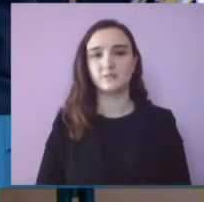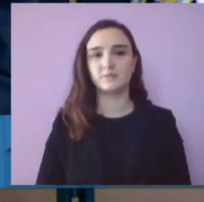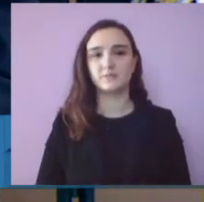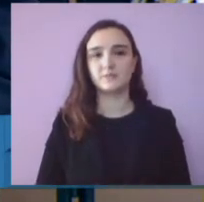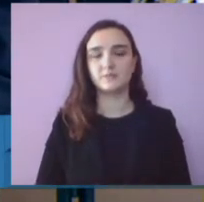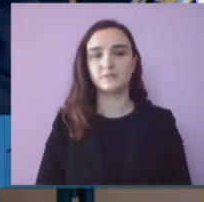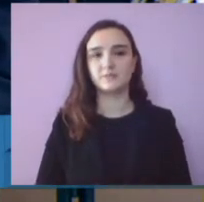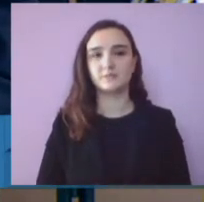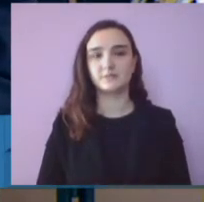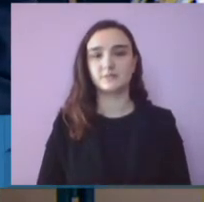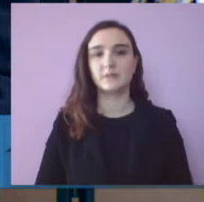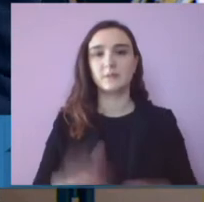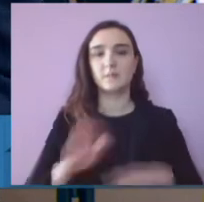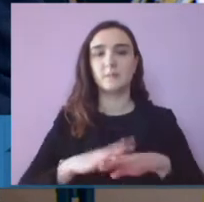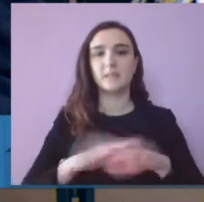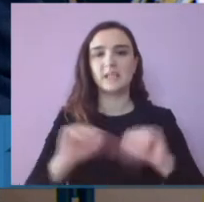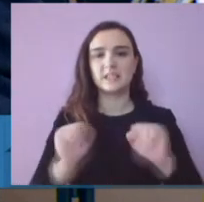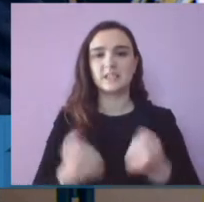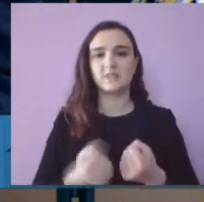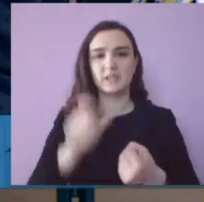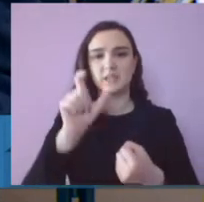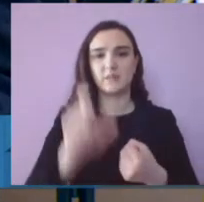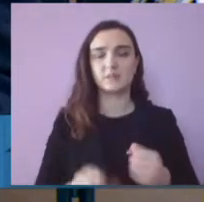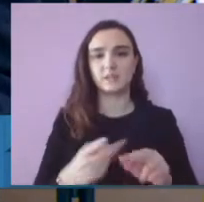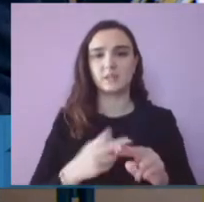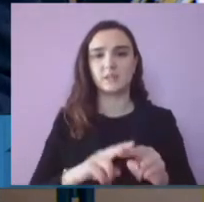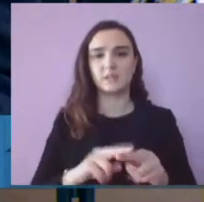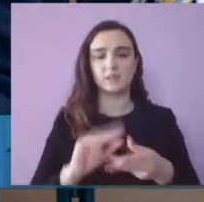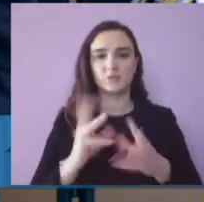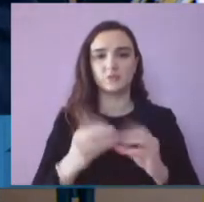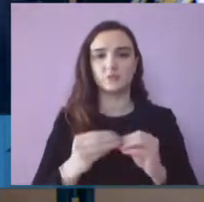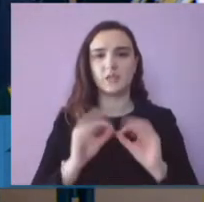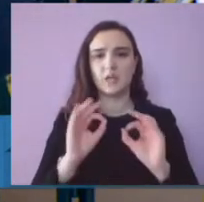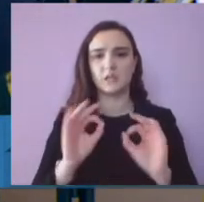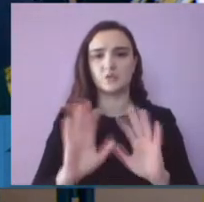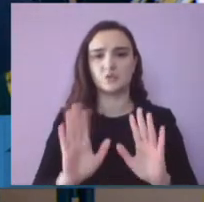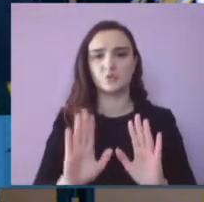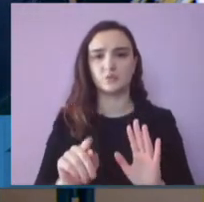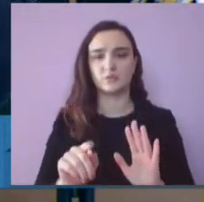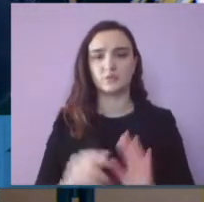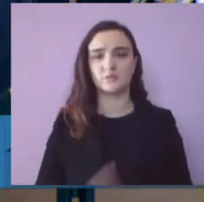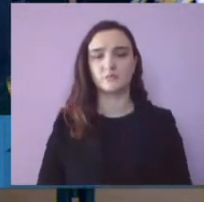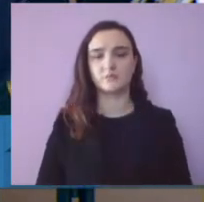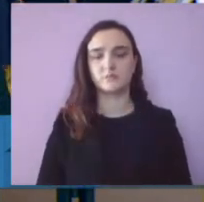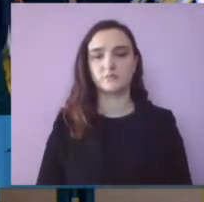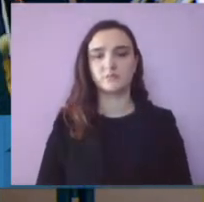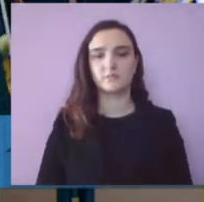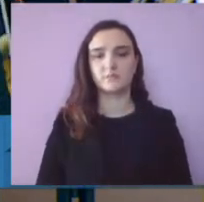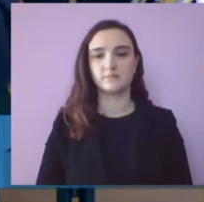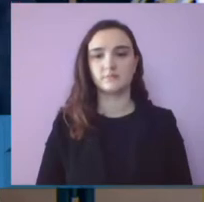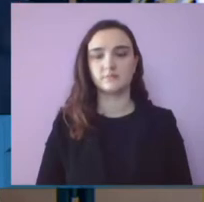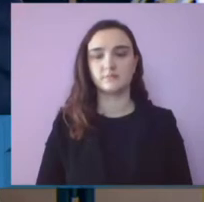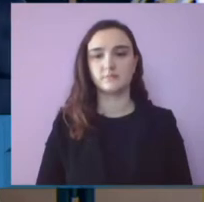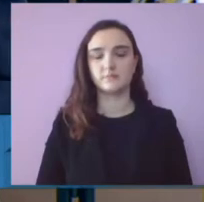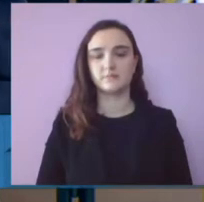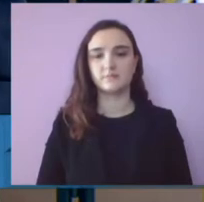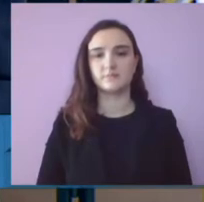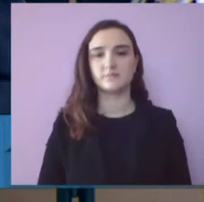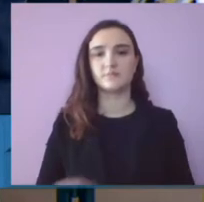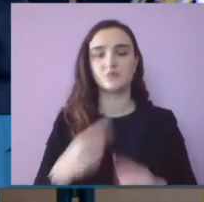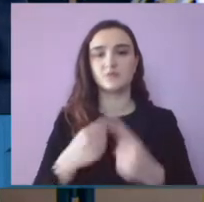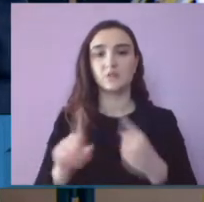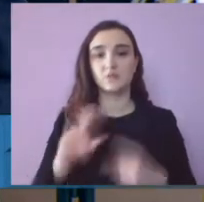რომ ფეხიდან ცივდება ადამიანი ეს არის კატეგორიული არასისორე აღარ ვლაპარაკობ ცოტა სხვა ეპითეტზე რო ვიხმაროთ